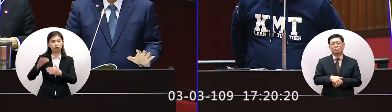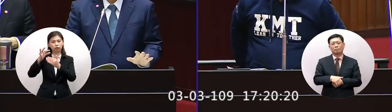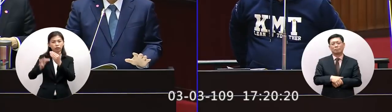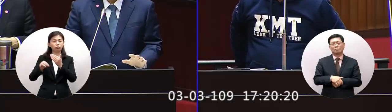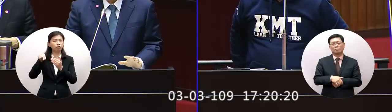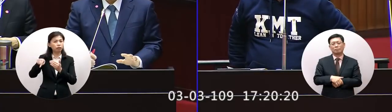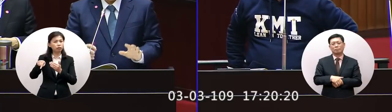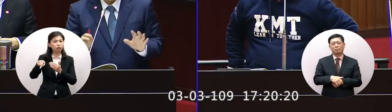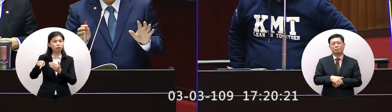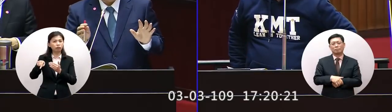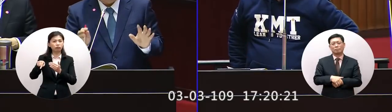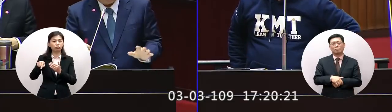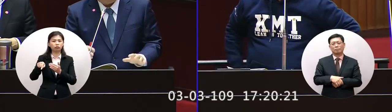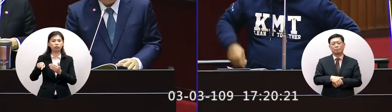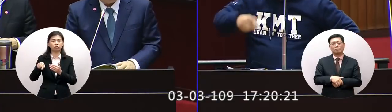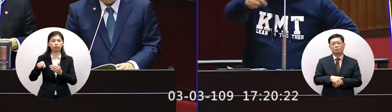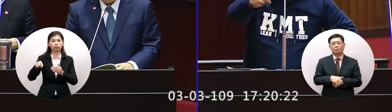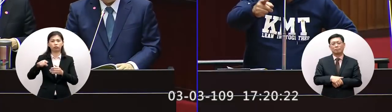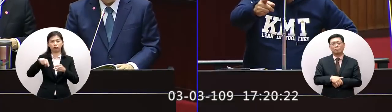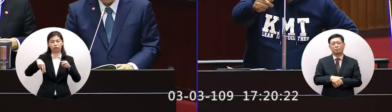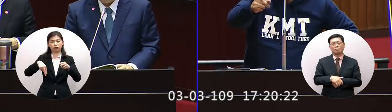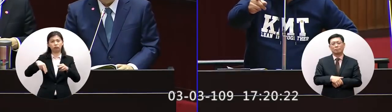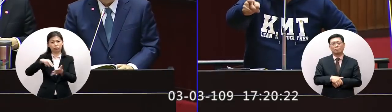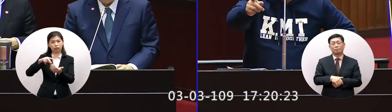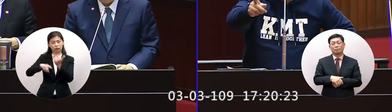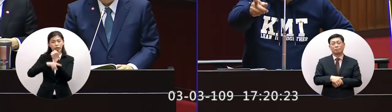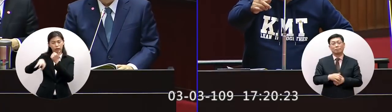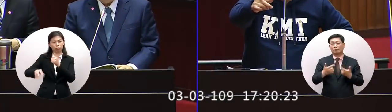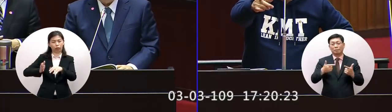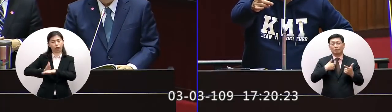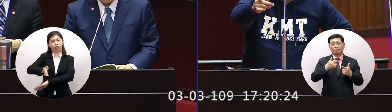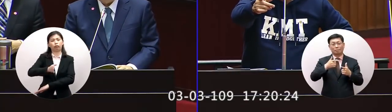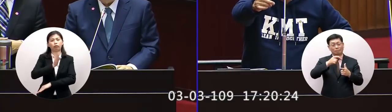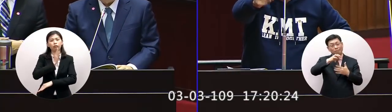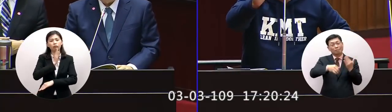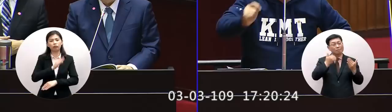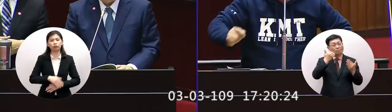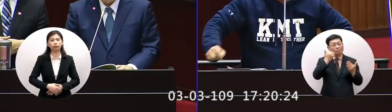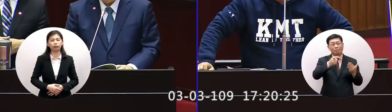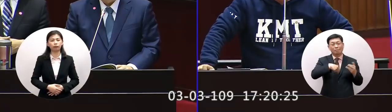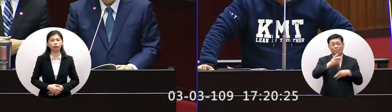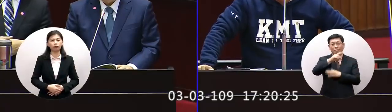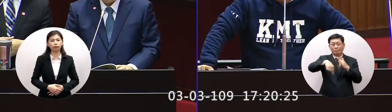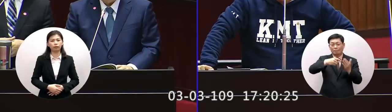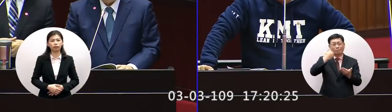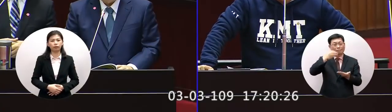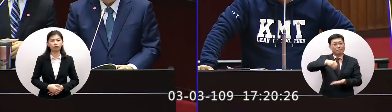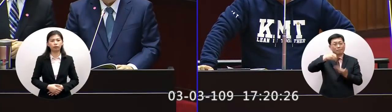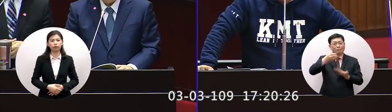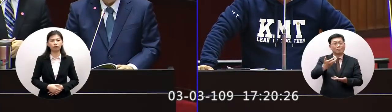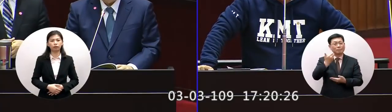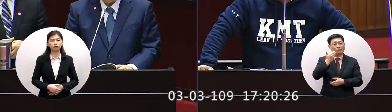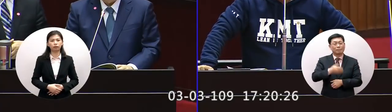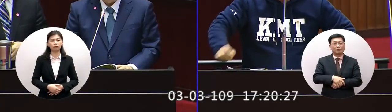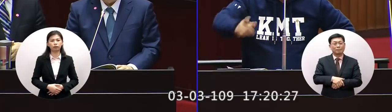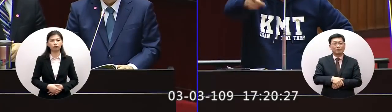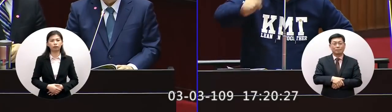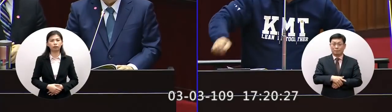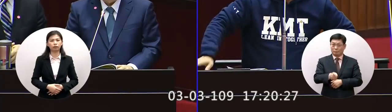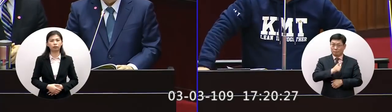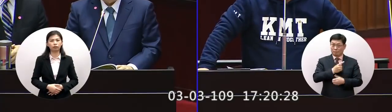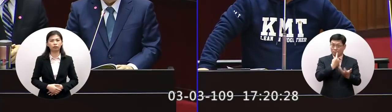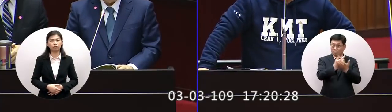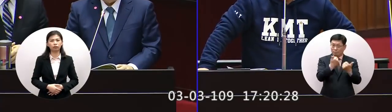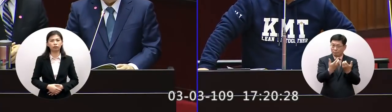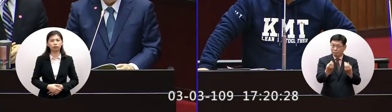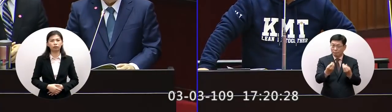例是大院通过。 不啦，条例恁上面人诶，恁清静一上退出来啦，你无参加